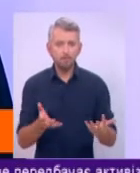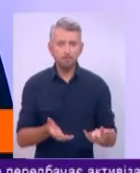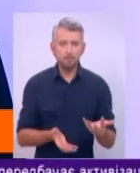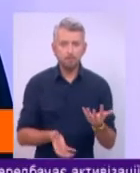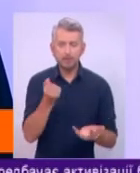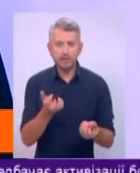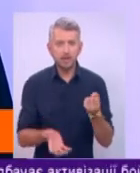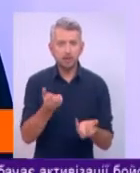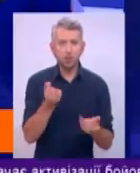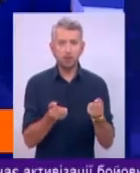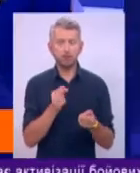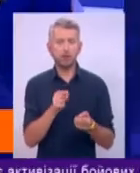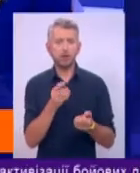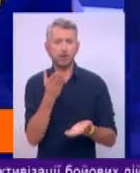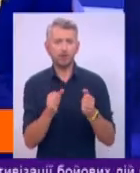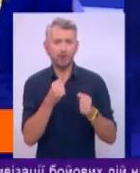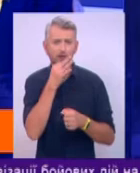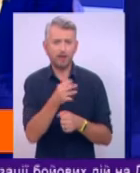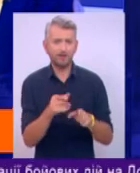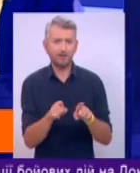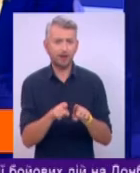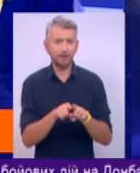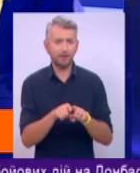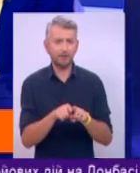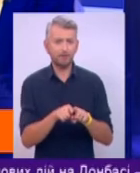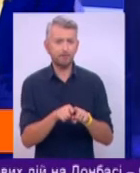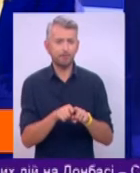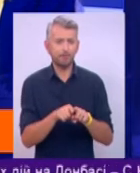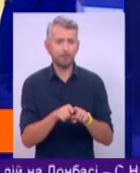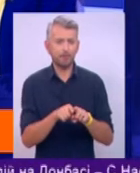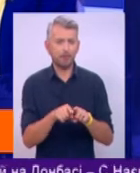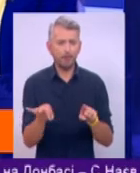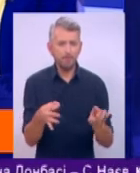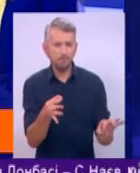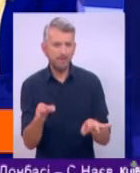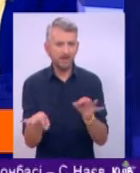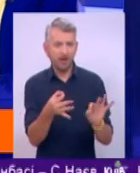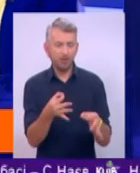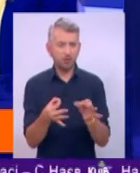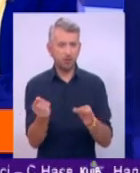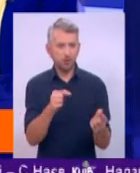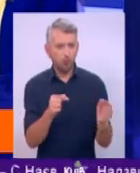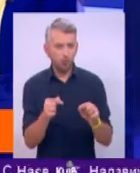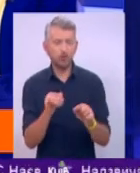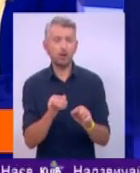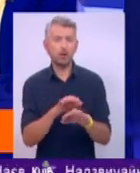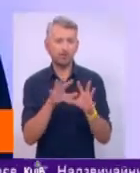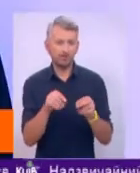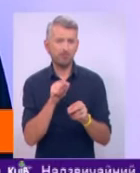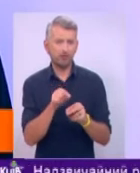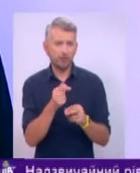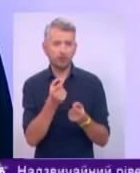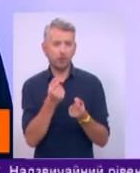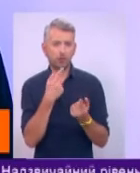підтримують, вони, ну, якщо можна сказати так, підкалують один одного. І, в принципі, воно знімає